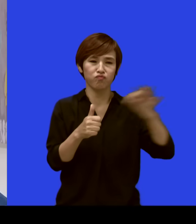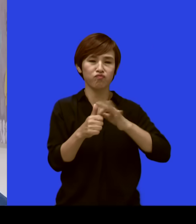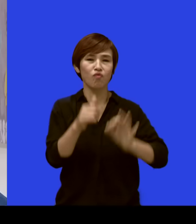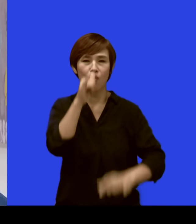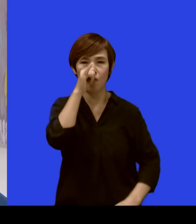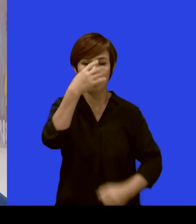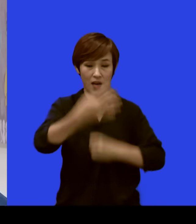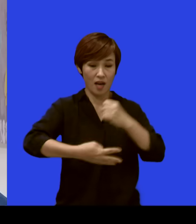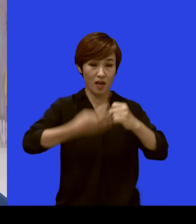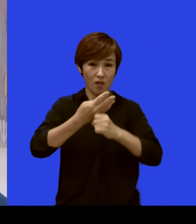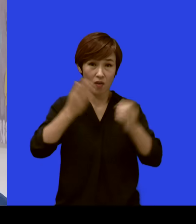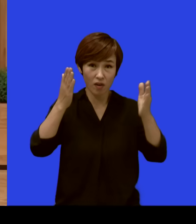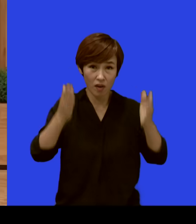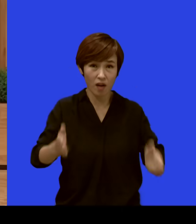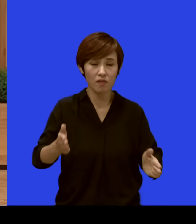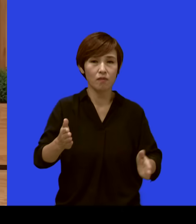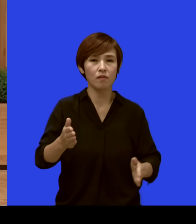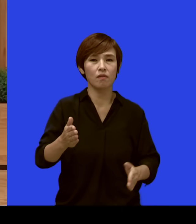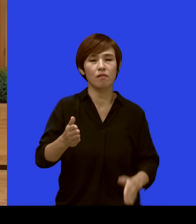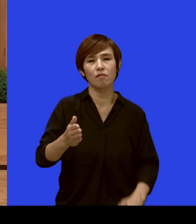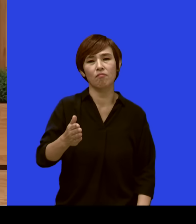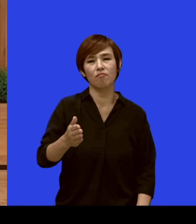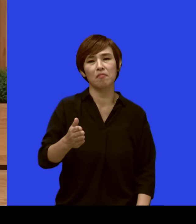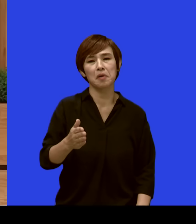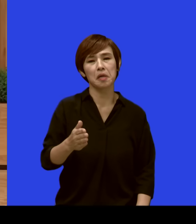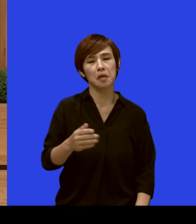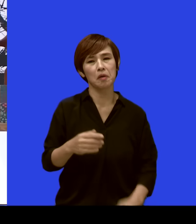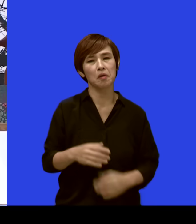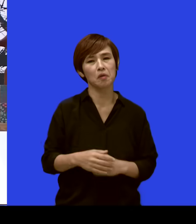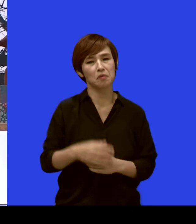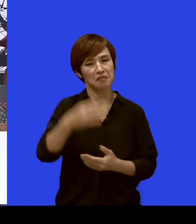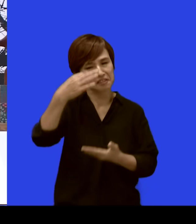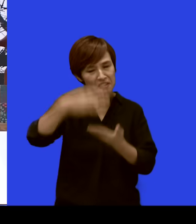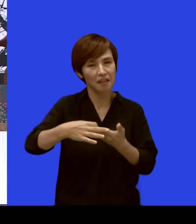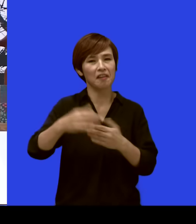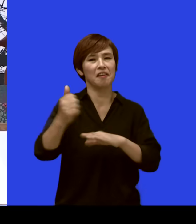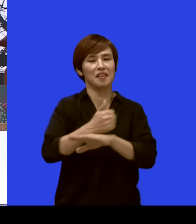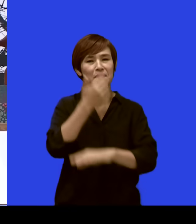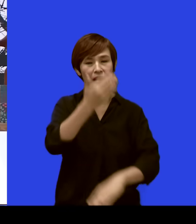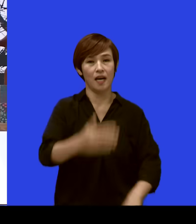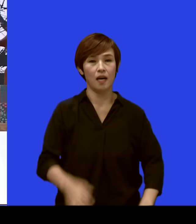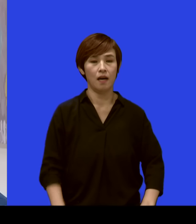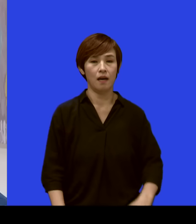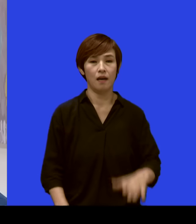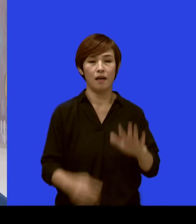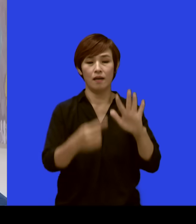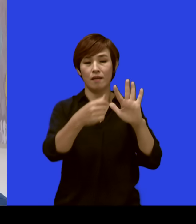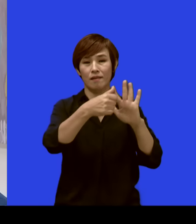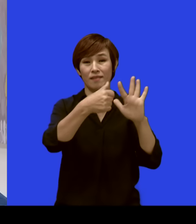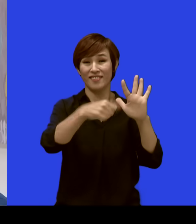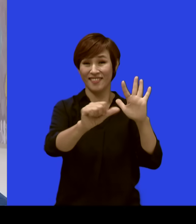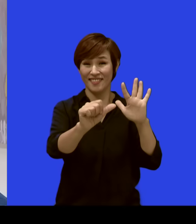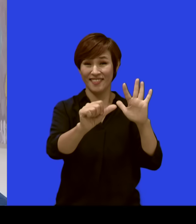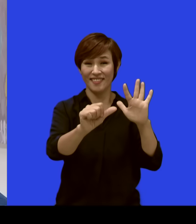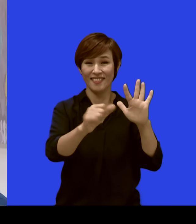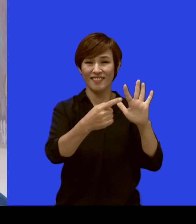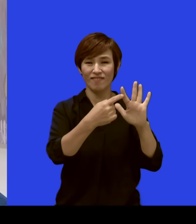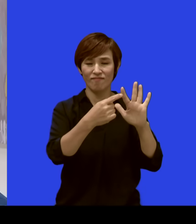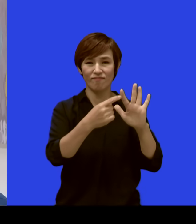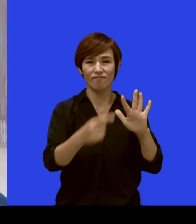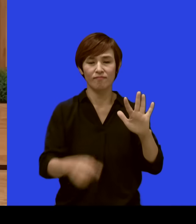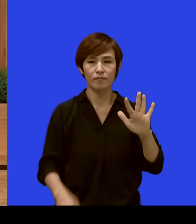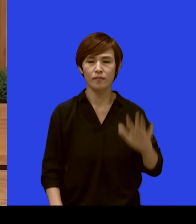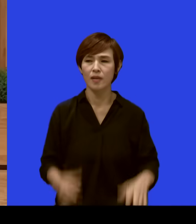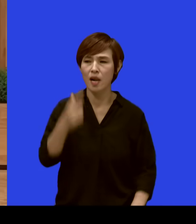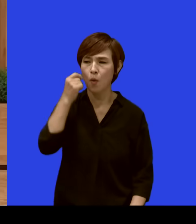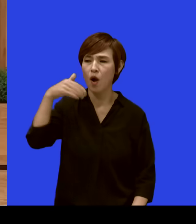동안 몇만 원 안 됐습니다. 학비를. 근데 둘째 아이는 어느 날 이 아이가 찾아오더니